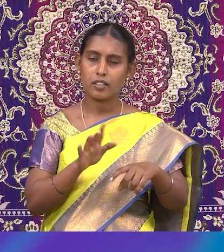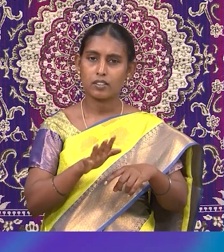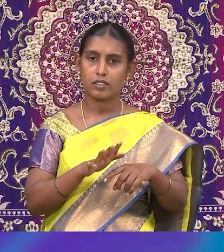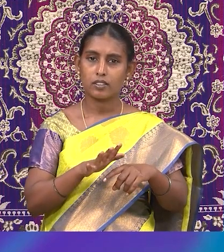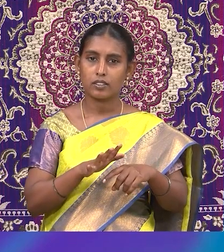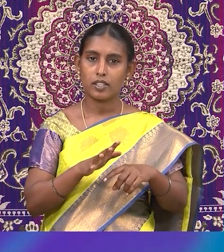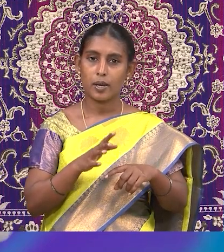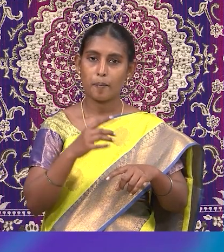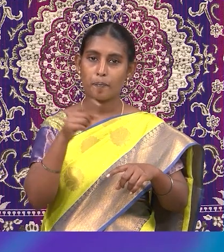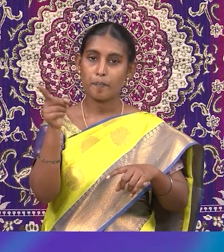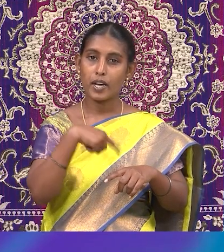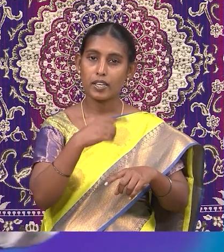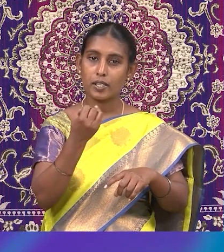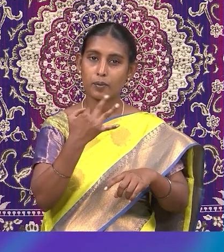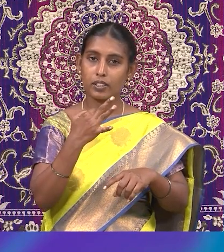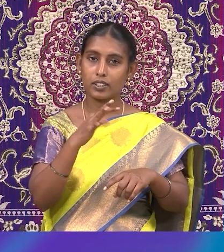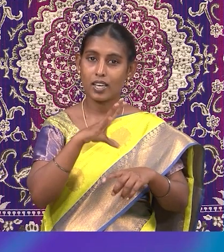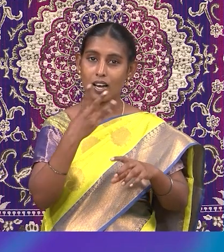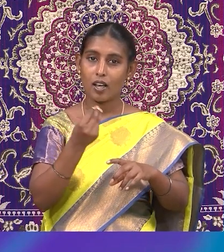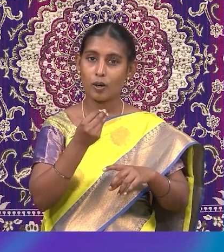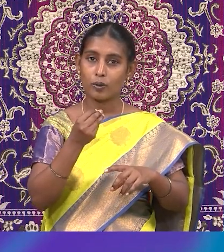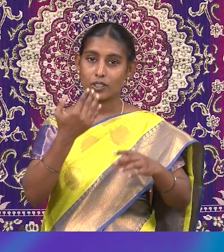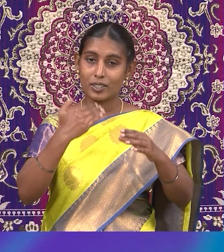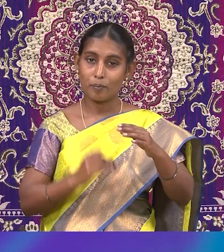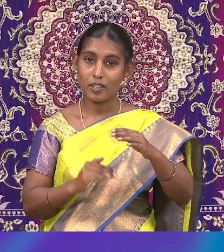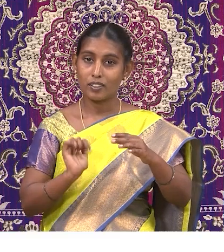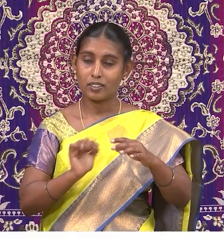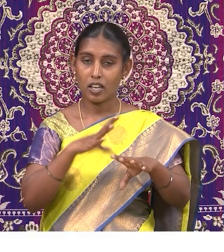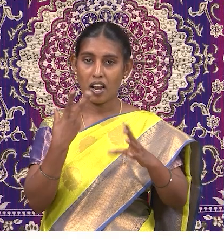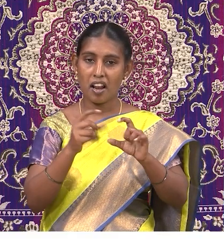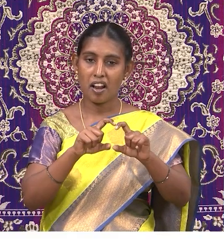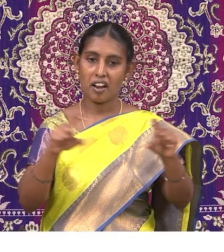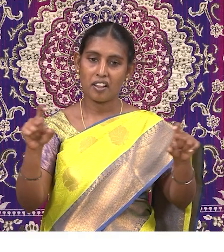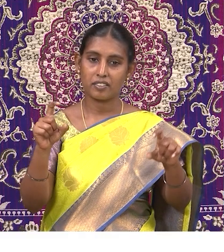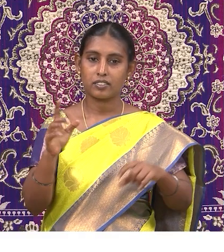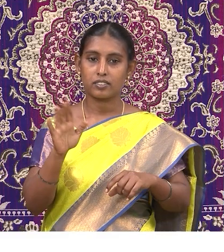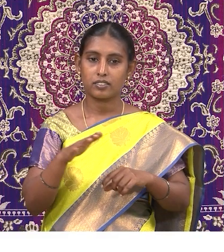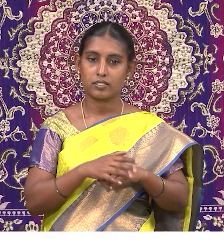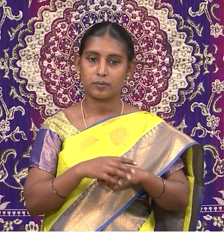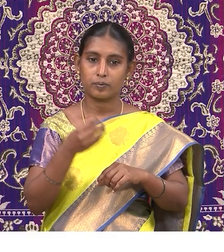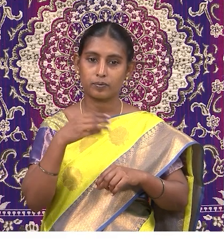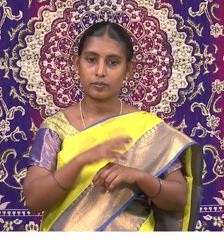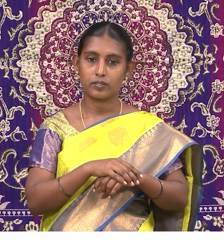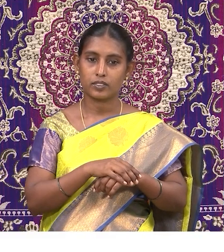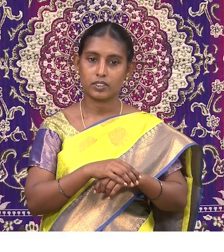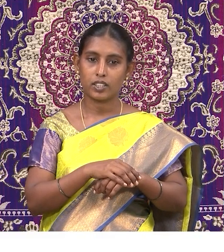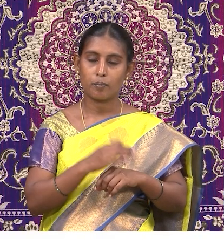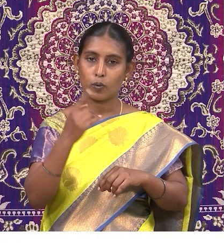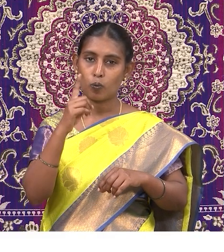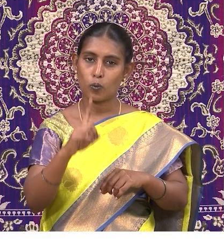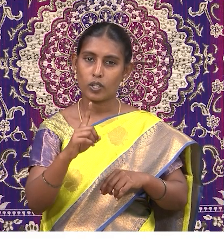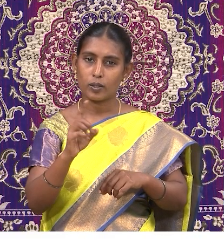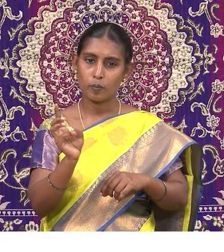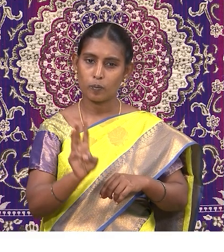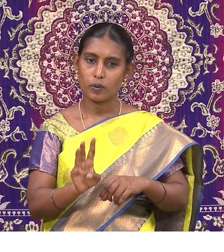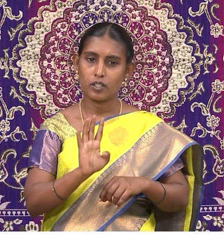அதனுடைய மீசிமாவை எடுத்துகிட்டு அந்த மீசிமாவால் முழுக்க பெருக்கணும். இங்கே ஒரே ஒரு பின்னம் தான், அப்போ ஒரே ஒரு பகுதி தான், பகுதியில்